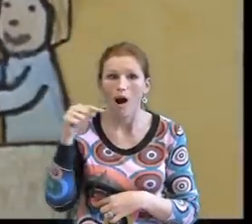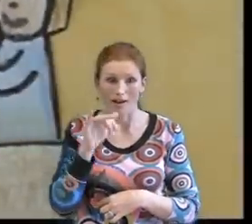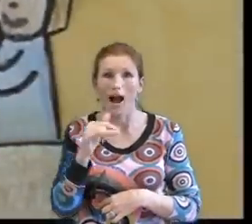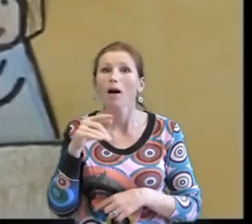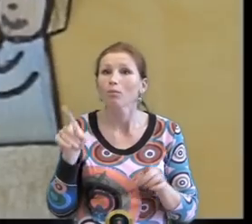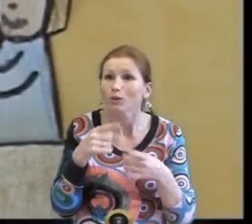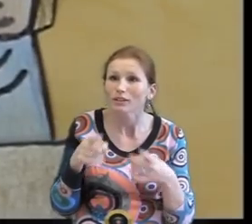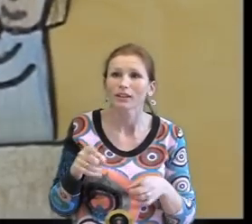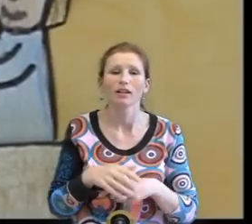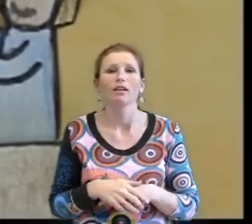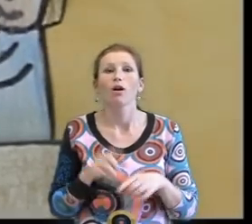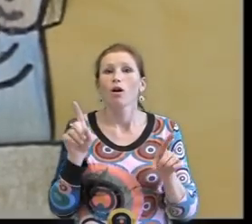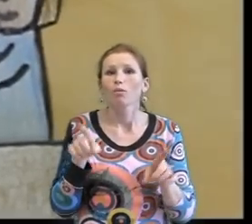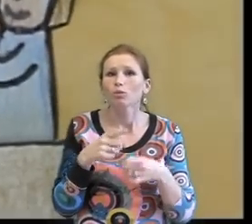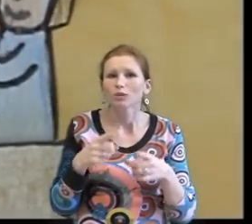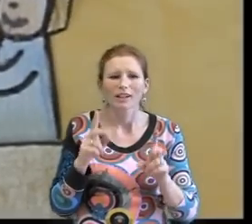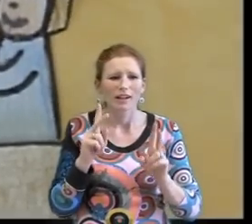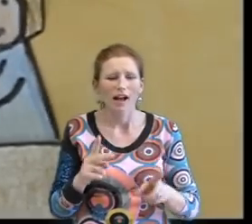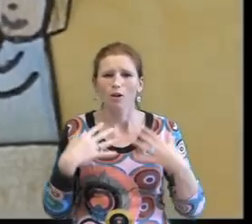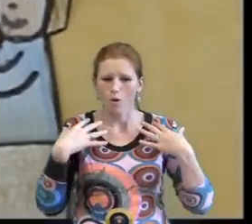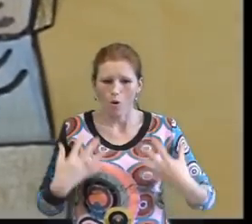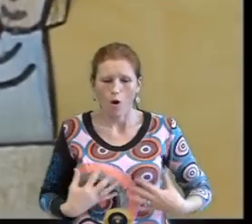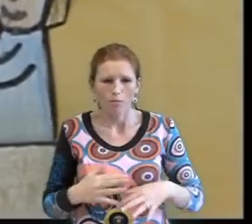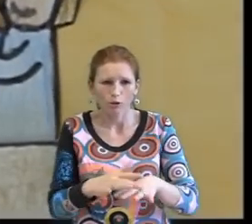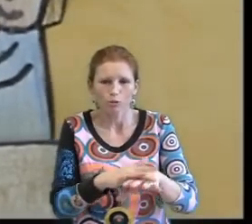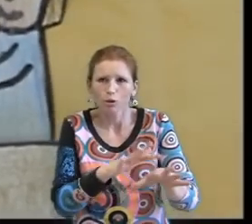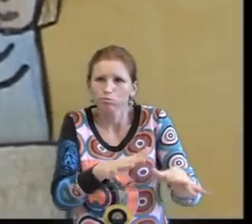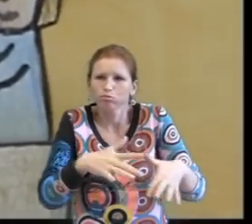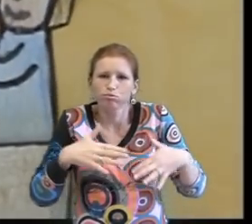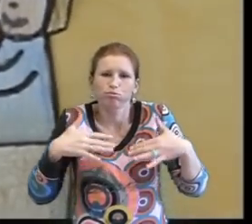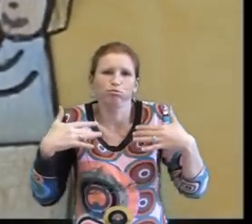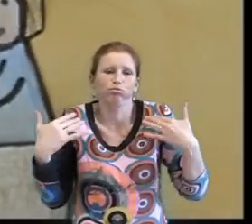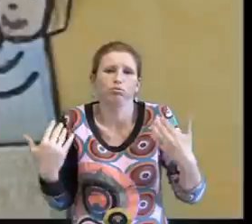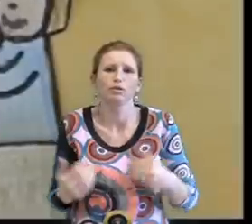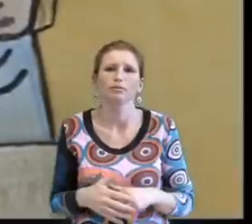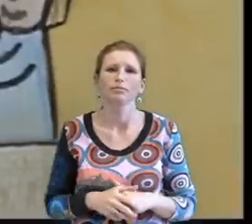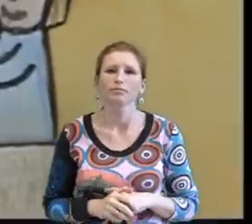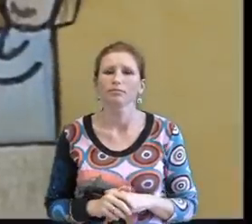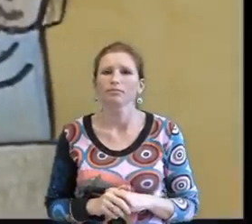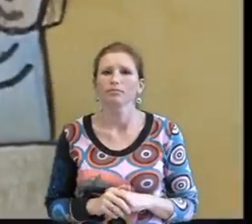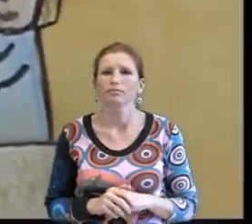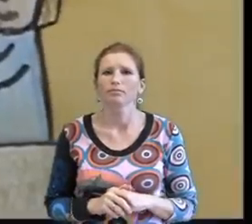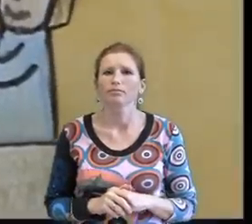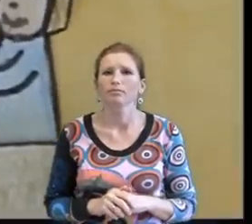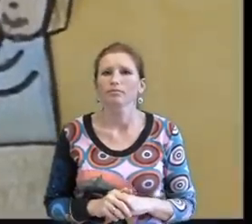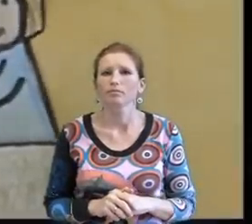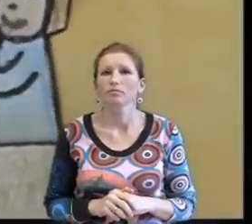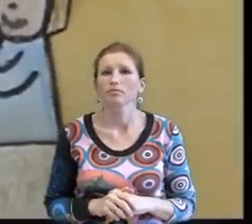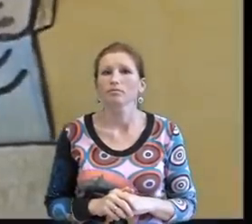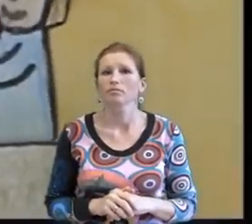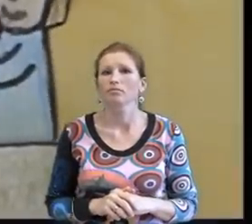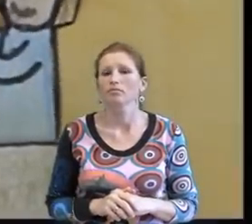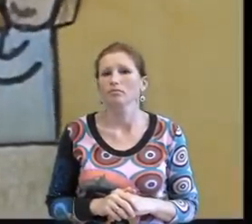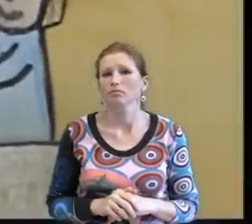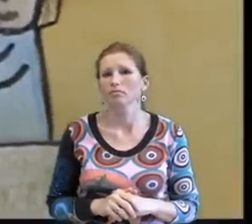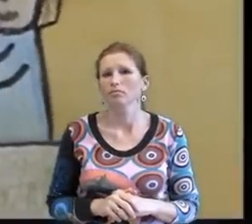Musik gehört. Ja, Musik! Die Musik kann nämlich über den Körper wahrgenommen,